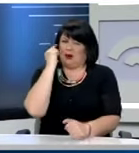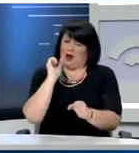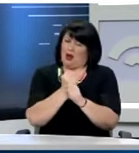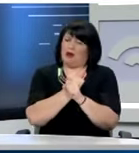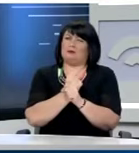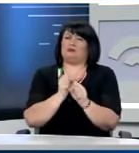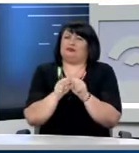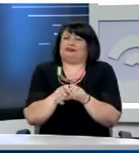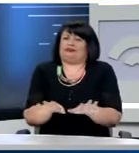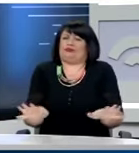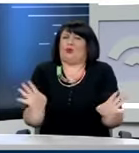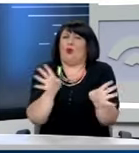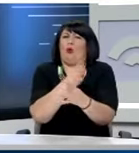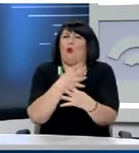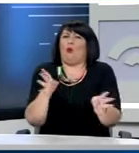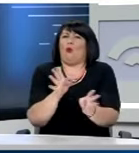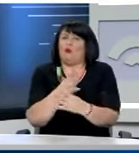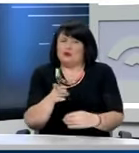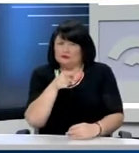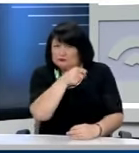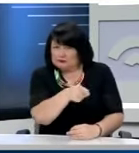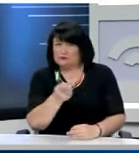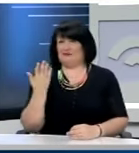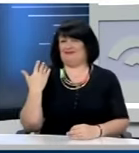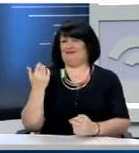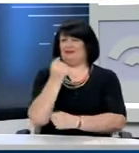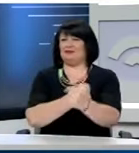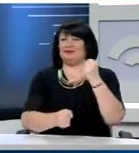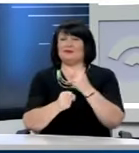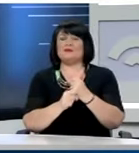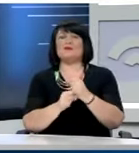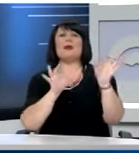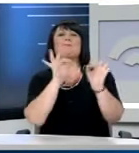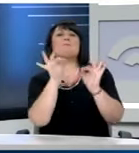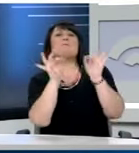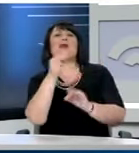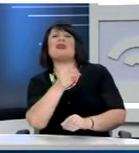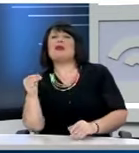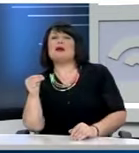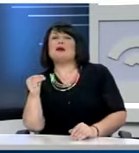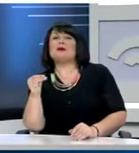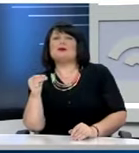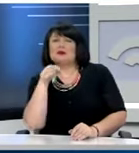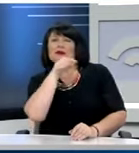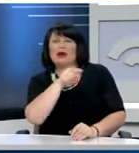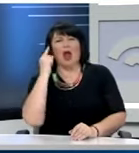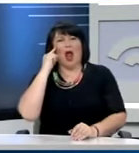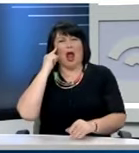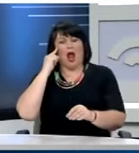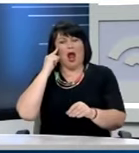λαϊκισμό. Και τον κάνατε, ιδίως τον τελευταίο χρόνο, με το μακεδονικό, κινητήρια